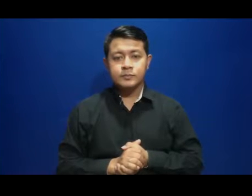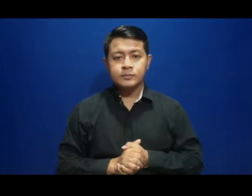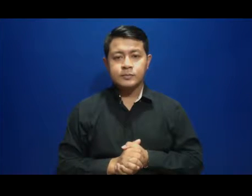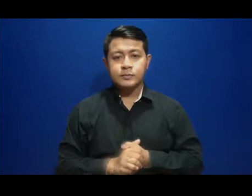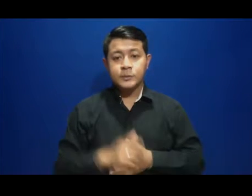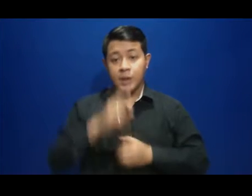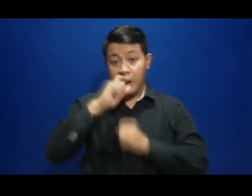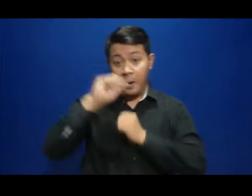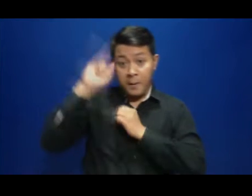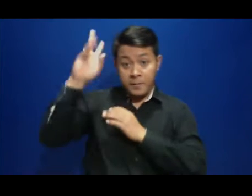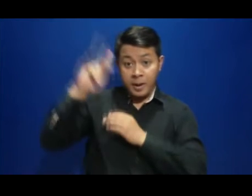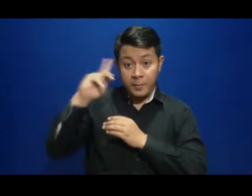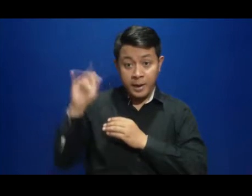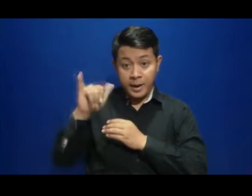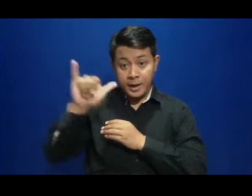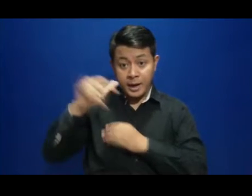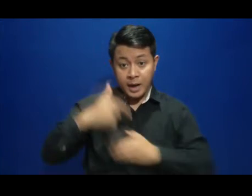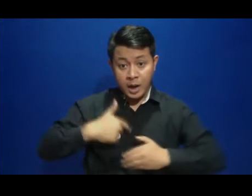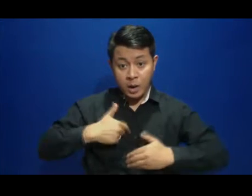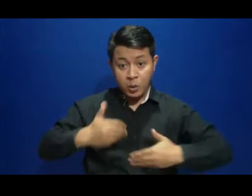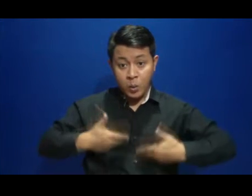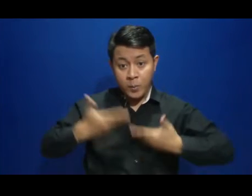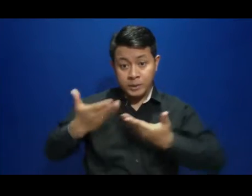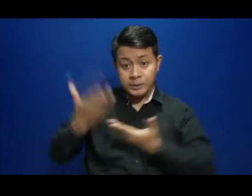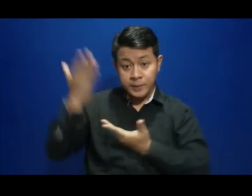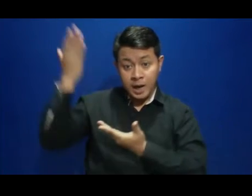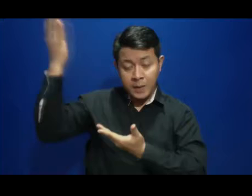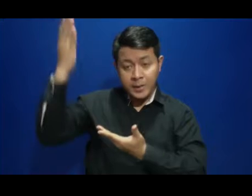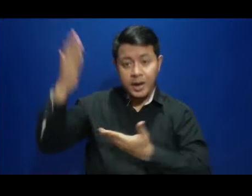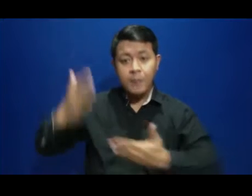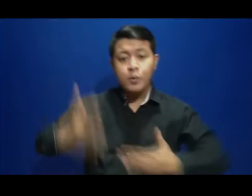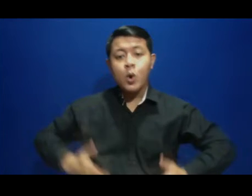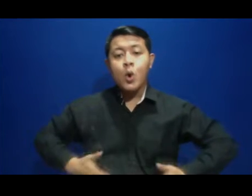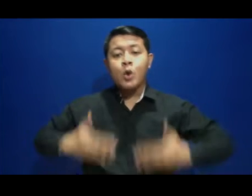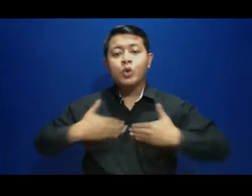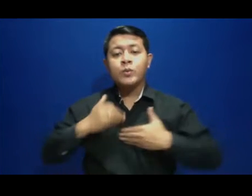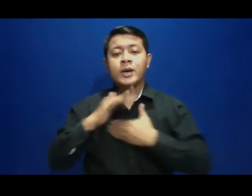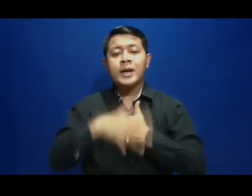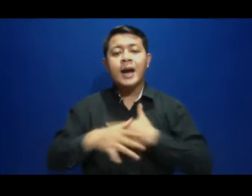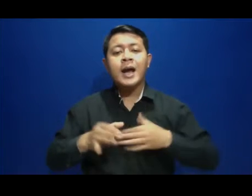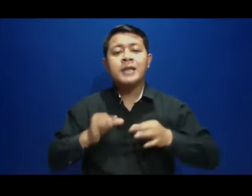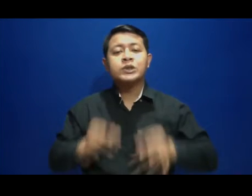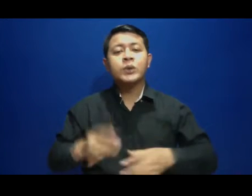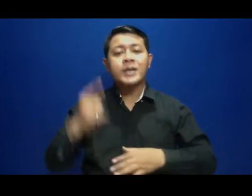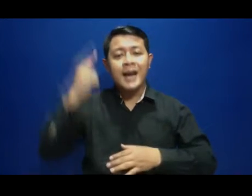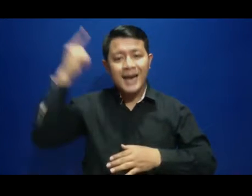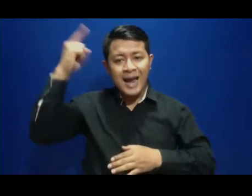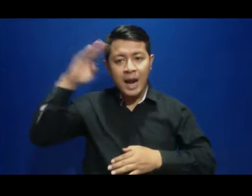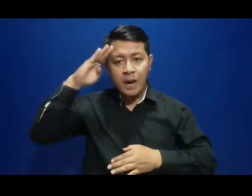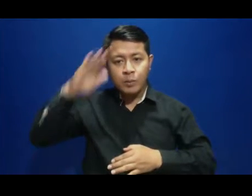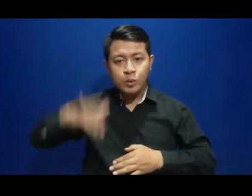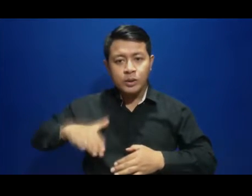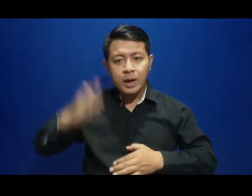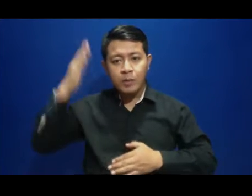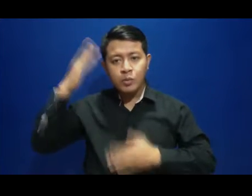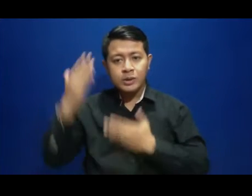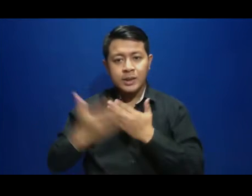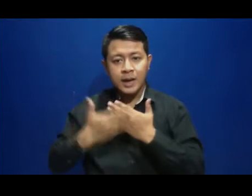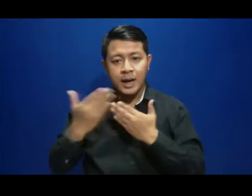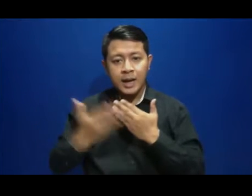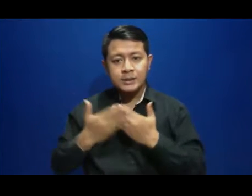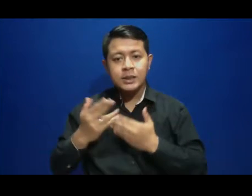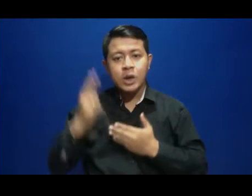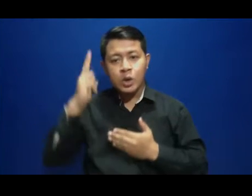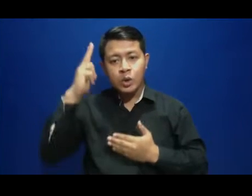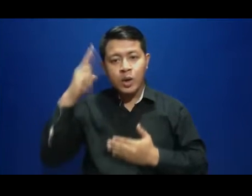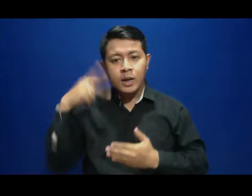Bapa yang kekal, kupersembahkan kepadamu tubuh dan darah, jiwa dan kealahan Putra-Mu terkasih, Tuhan kami